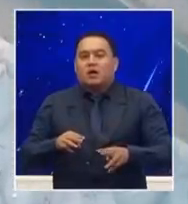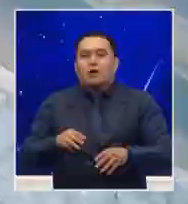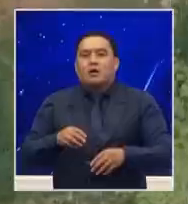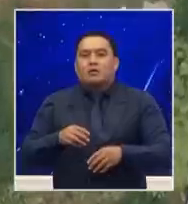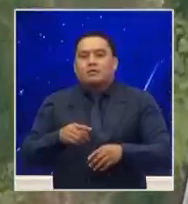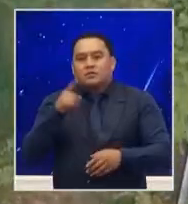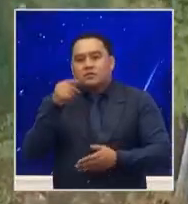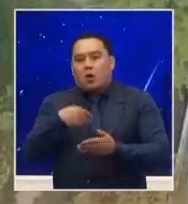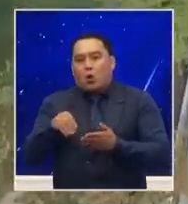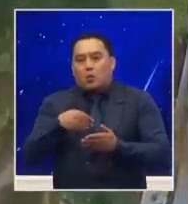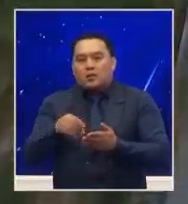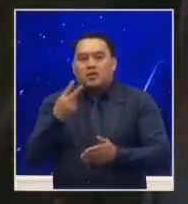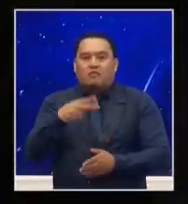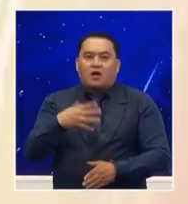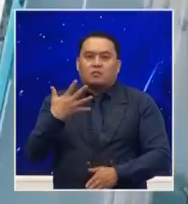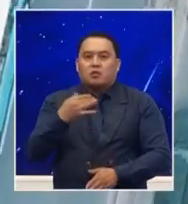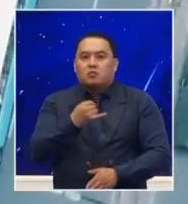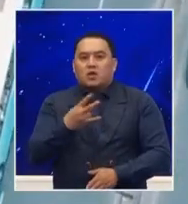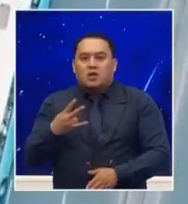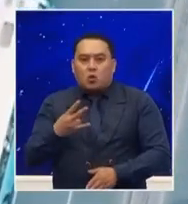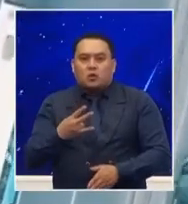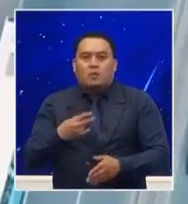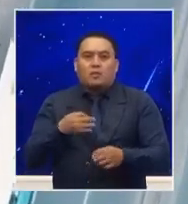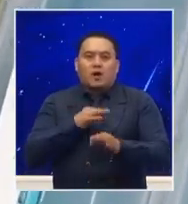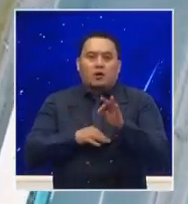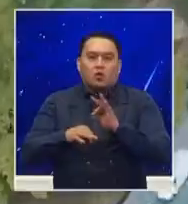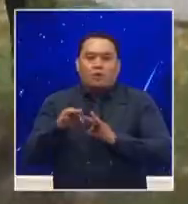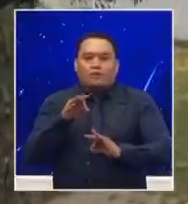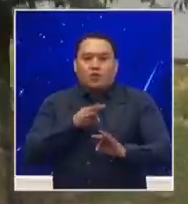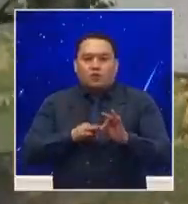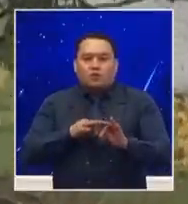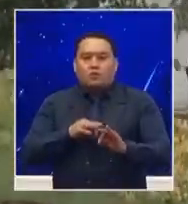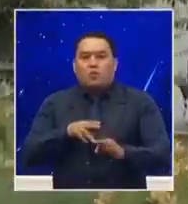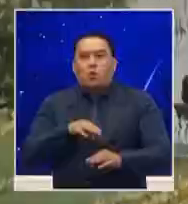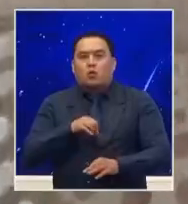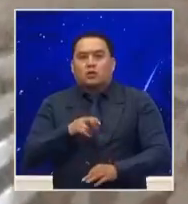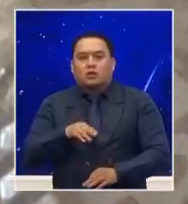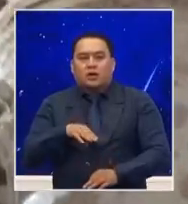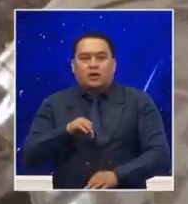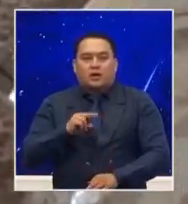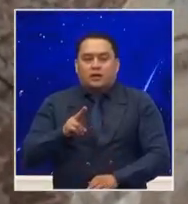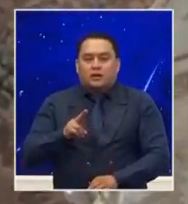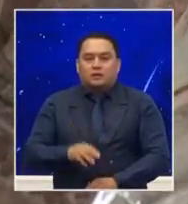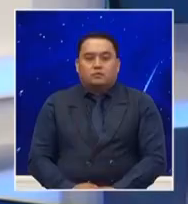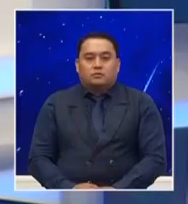также намерена закупить 25 миллионов доз препарата разработки Pfizer и BioNTech.